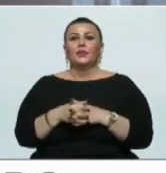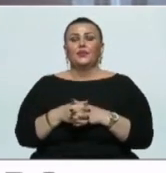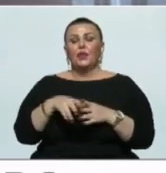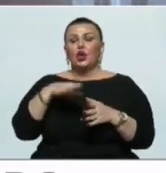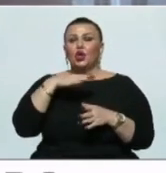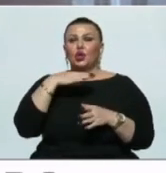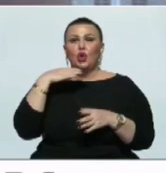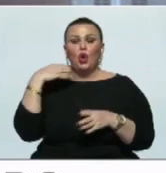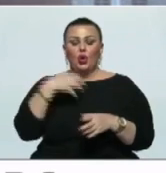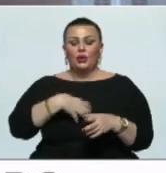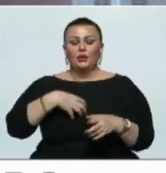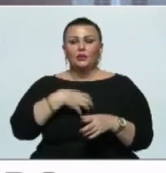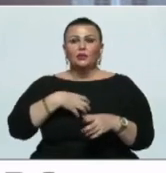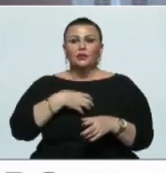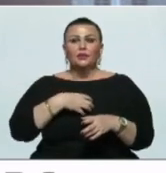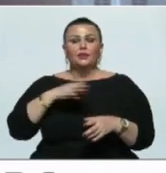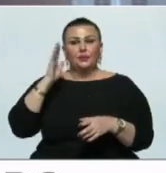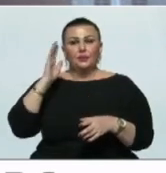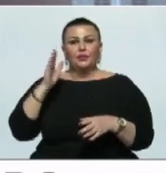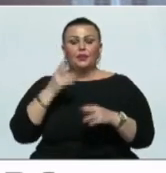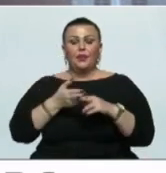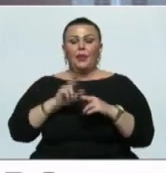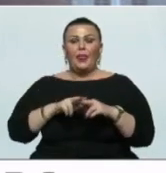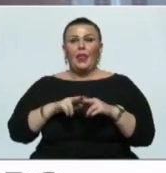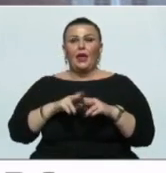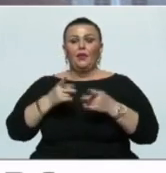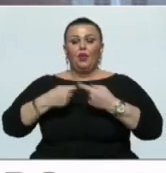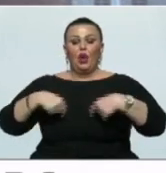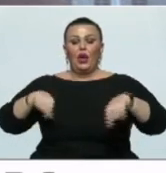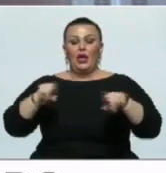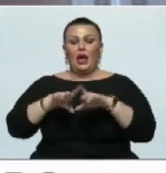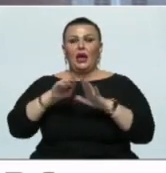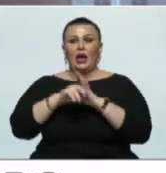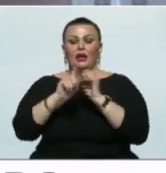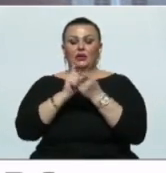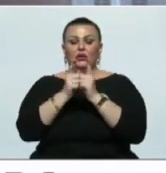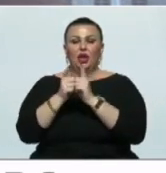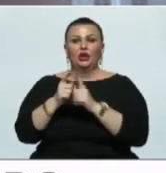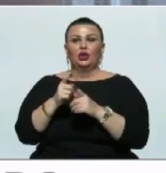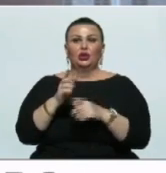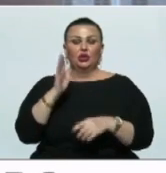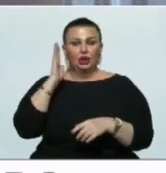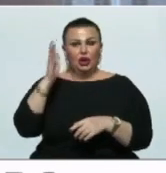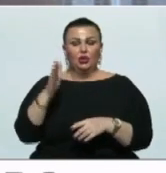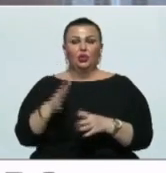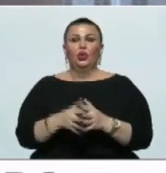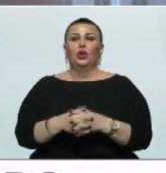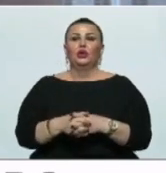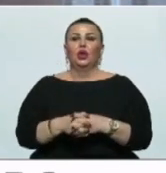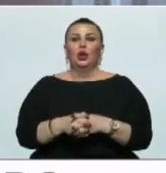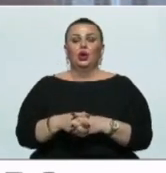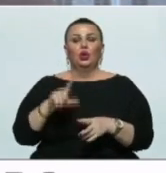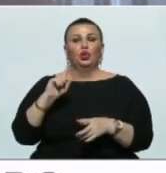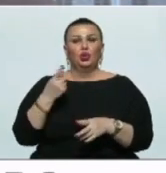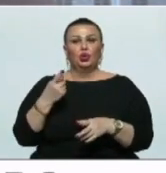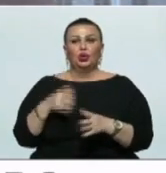Çok önemli şeyler olacak. Bölgenin makus tarihi değişecek demek istiyorum. Çünkü